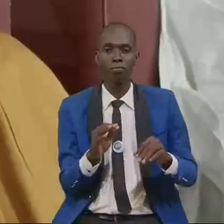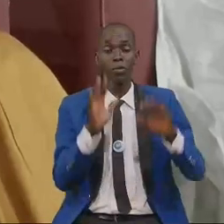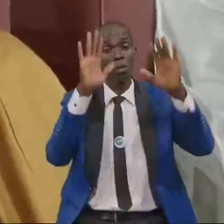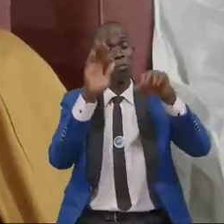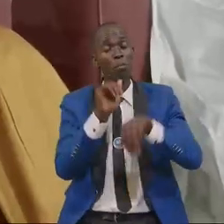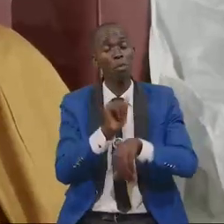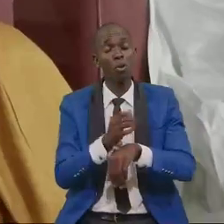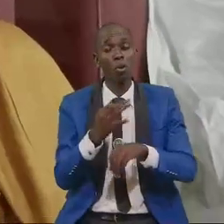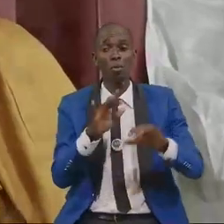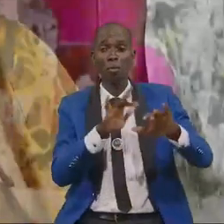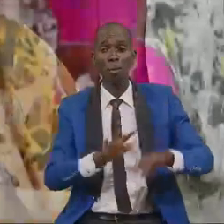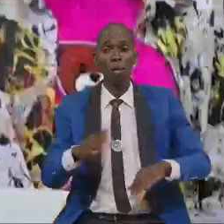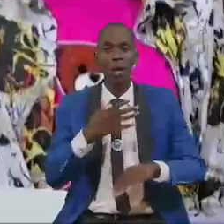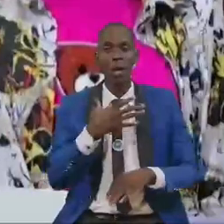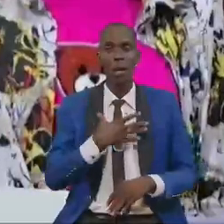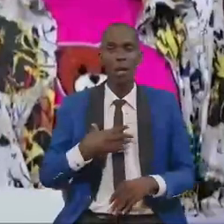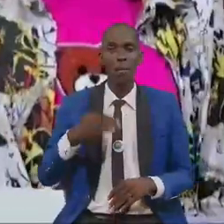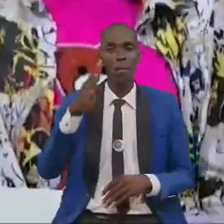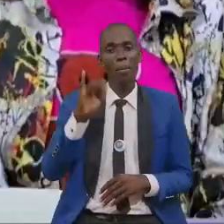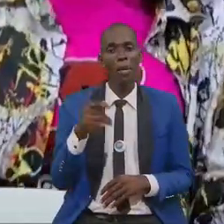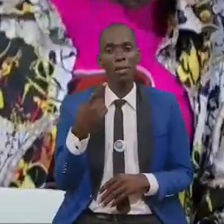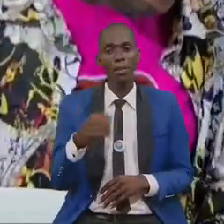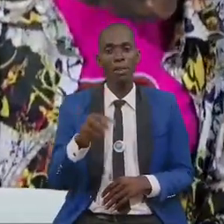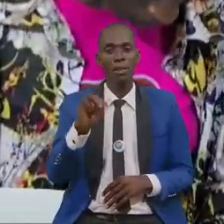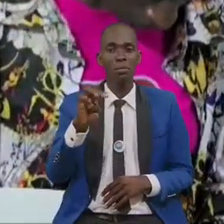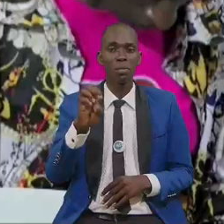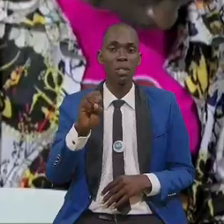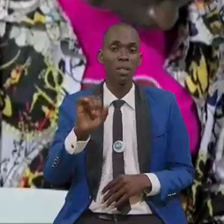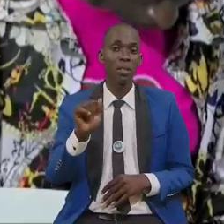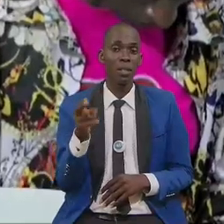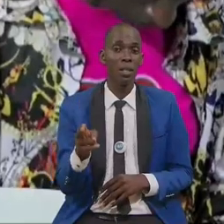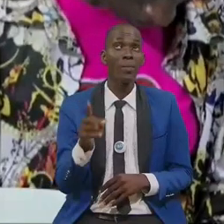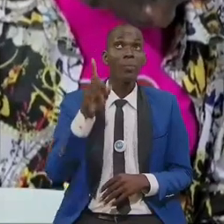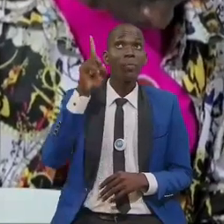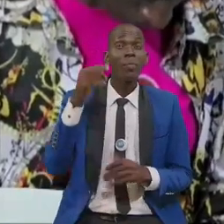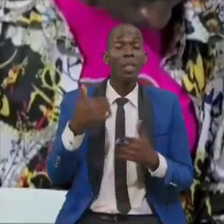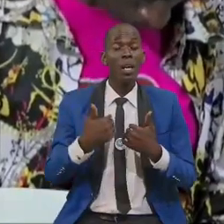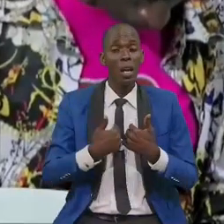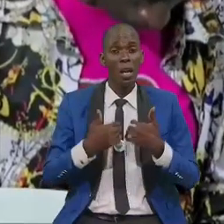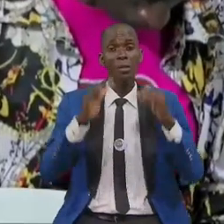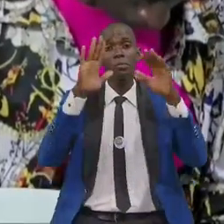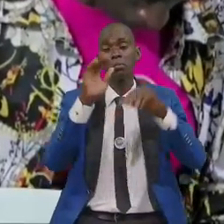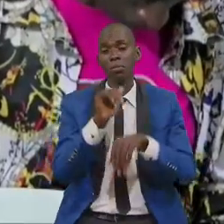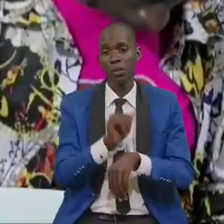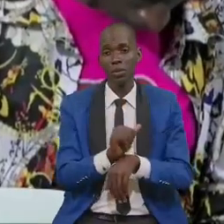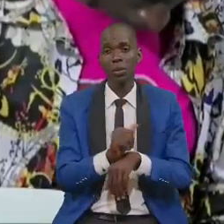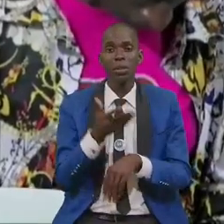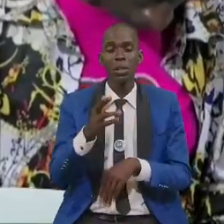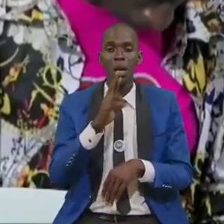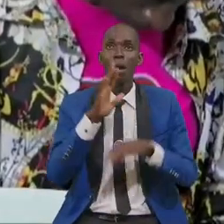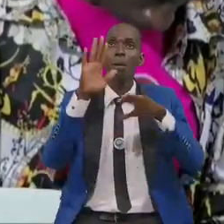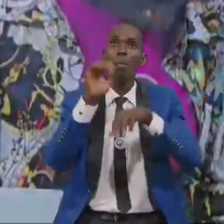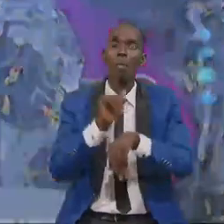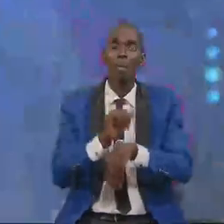et il a la miséricorde Il a les miracles et il y a des miracles de miséricorde